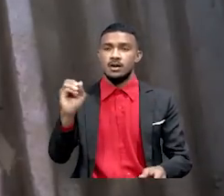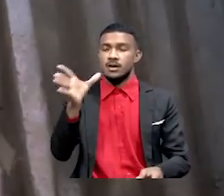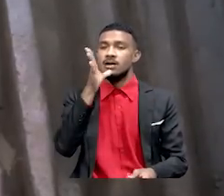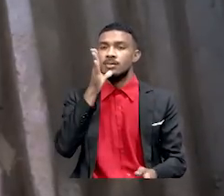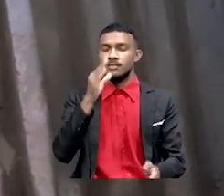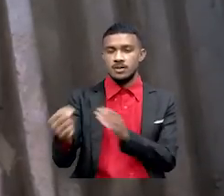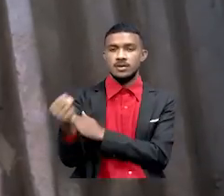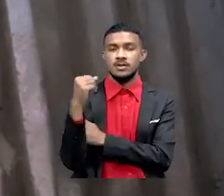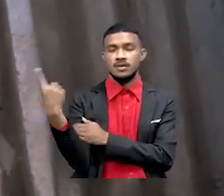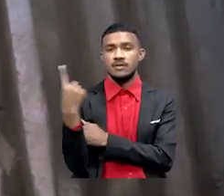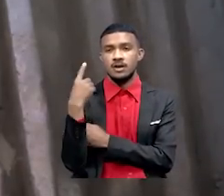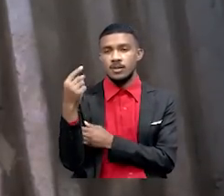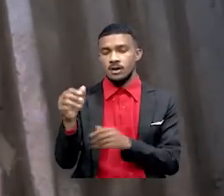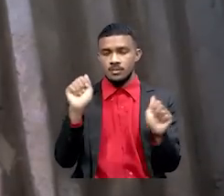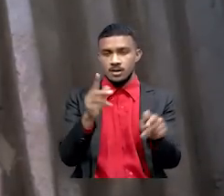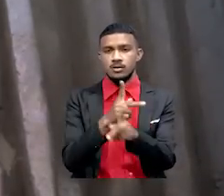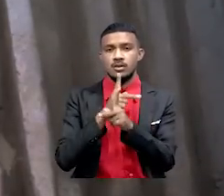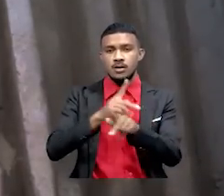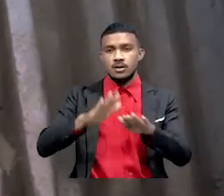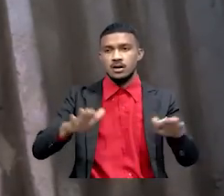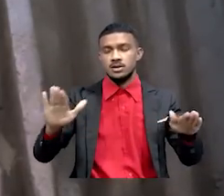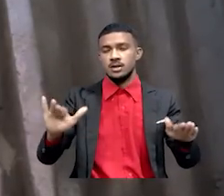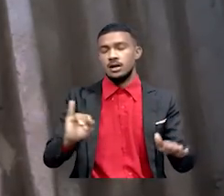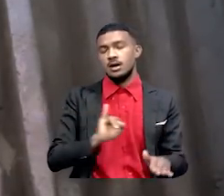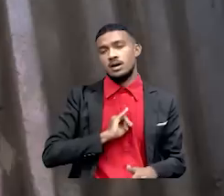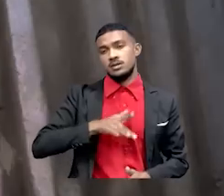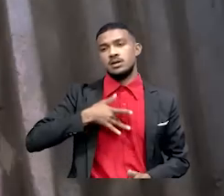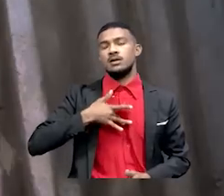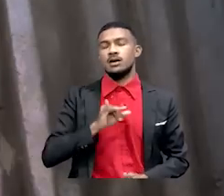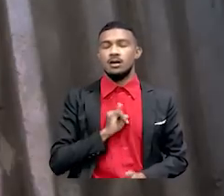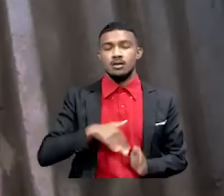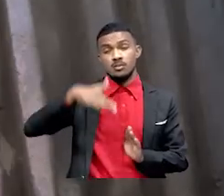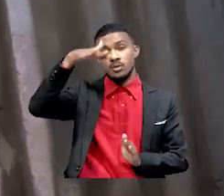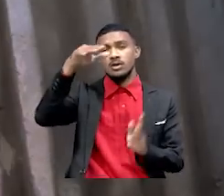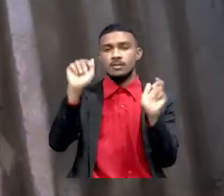sirane tamba bahau senti tamba hau botona hau senti ansan dan hau